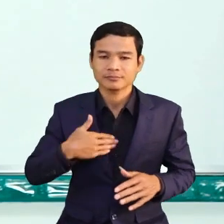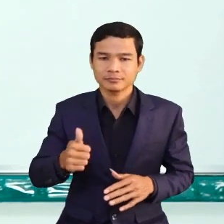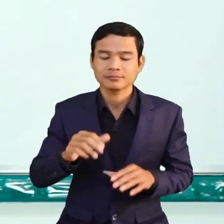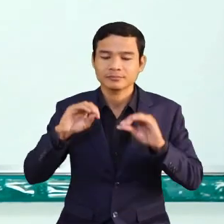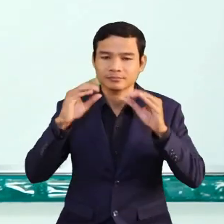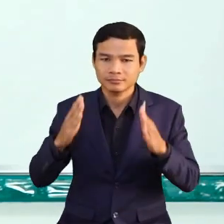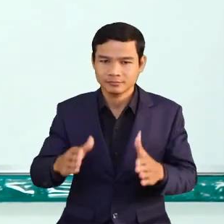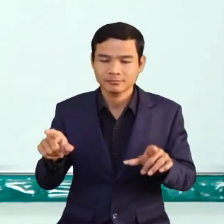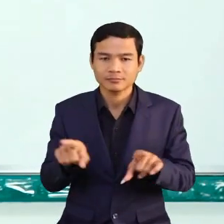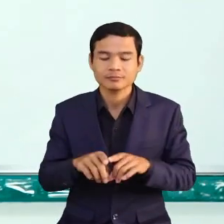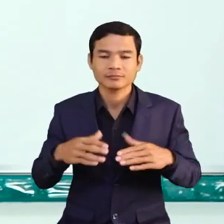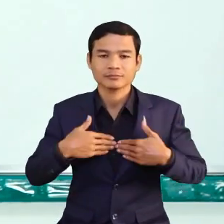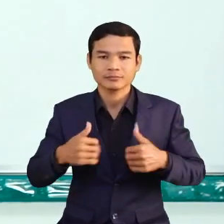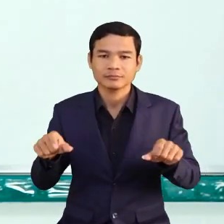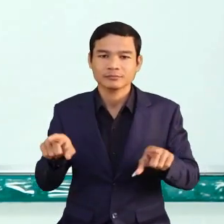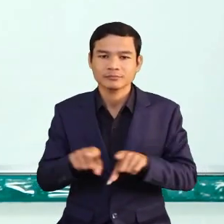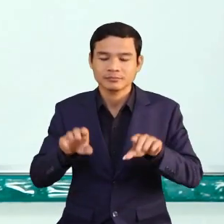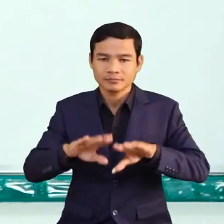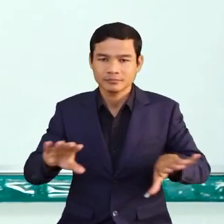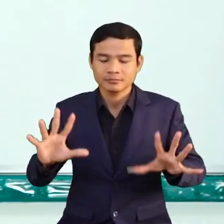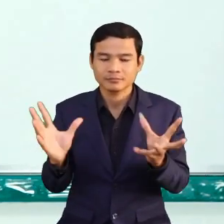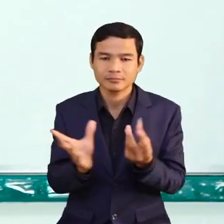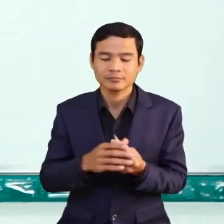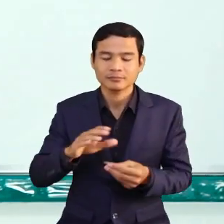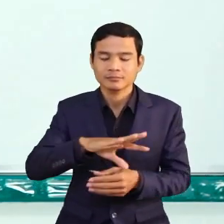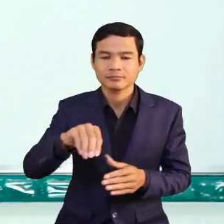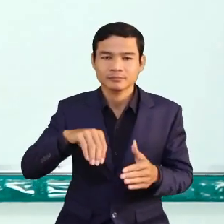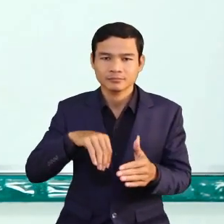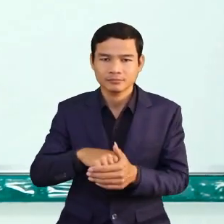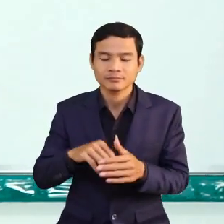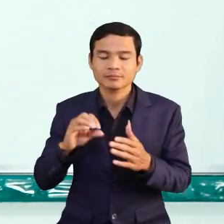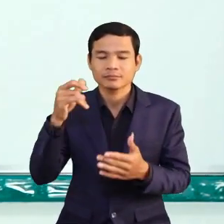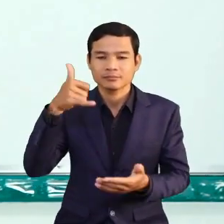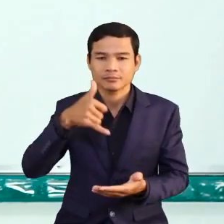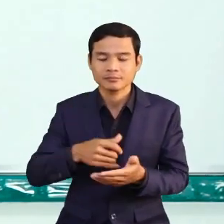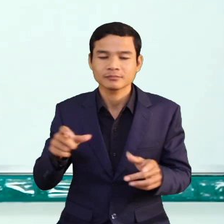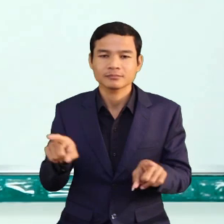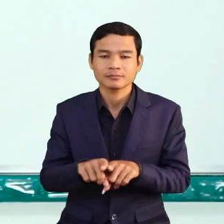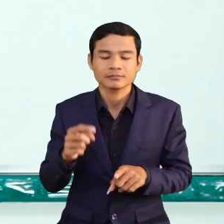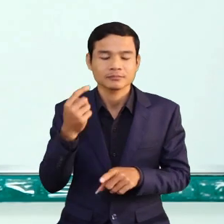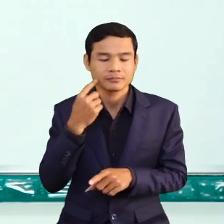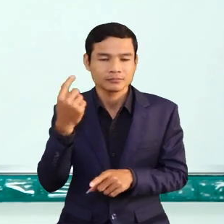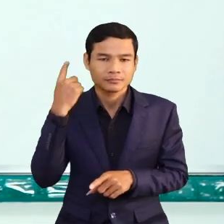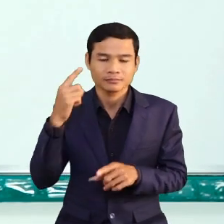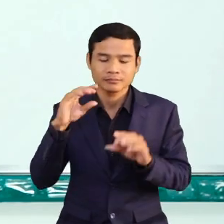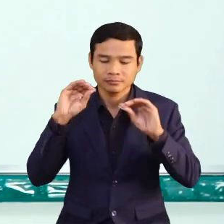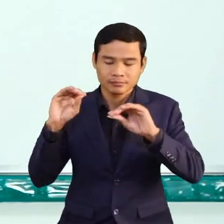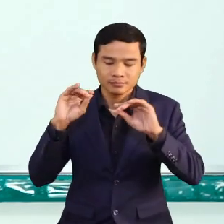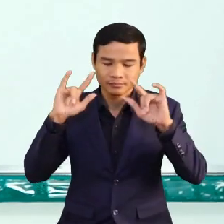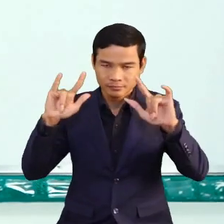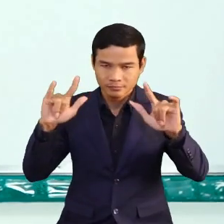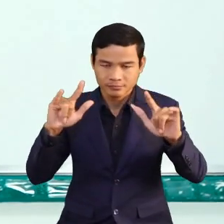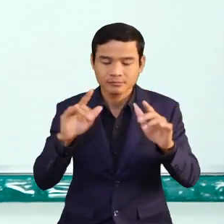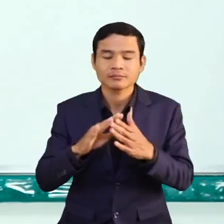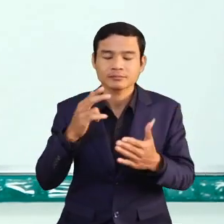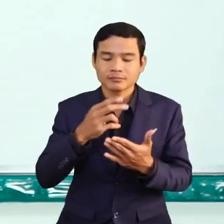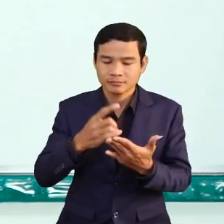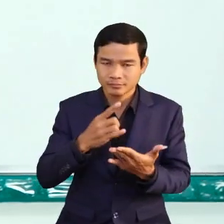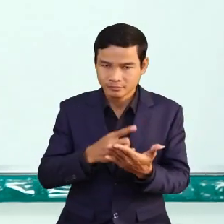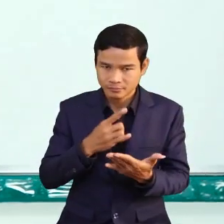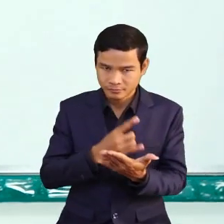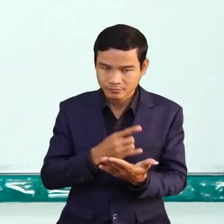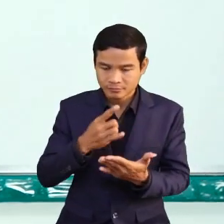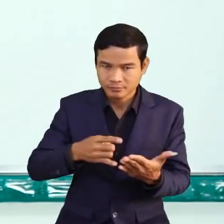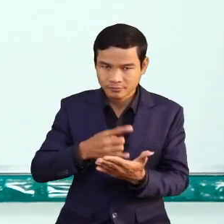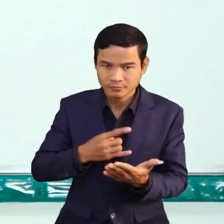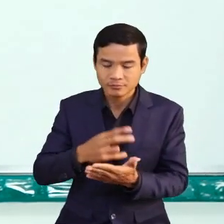ក៏ សុខ សប្បាយ ដូច ជា កូន កូន ដែរ ហើយ ថ្ងៃ នេះ ក៏ មិន ខុស ពី ថ្ងៃ មុន អ្នក គ្រូ នឹង លើក យក មក បង្រៀន នៅ មុខ វិជ្ជា ភាសា ខ្មែរ ថ្នាក់ ទី